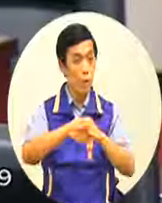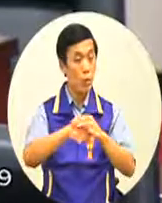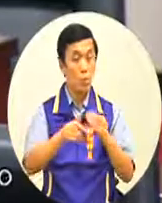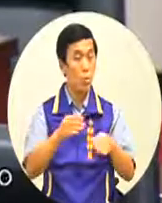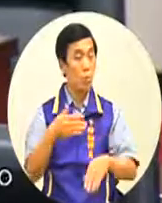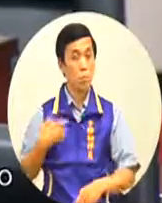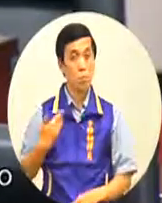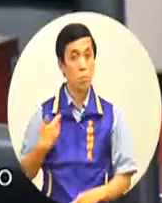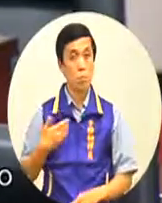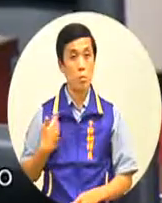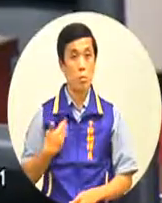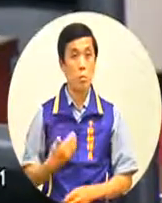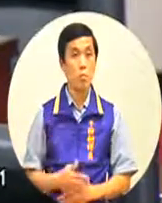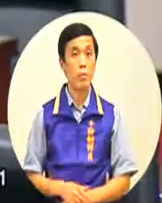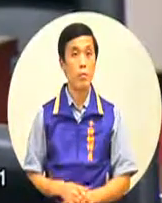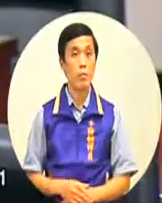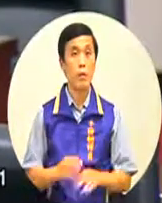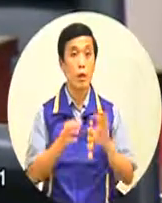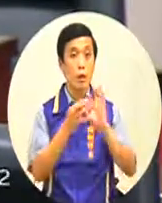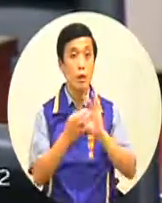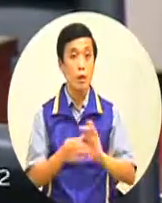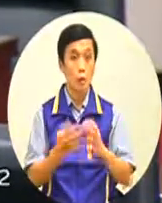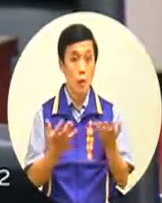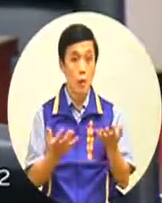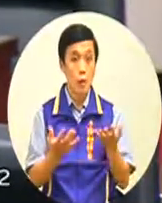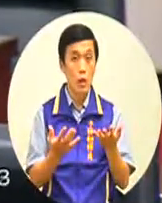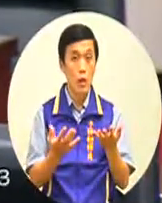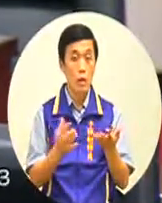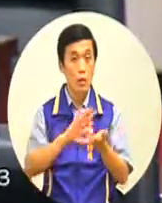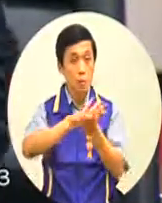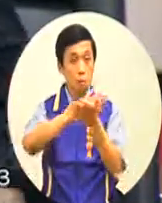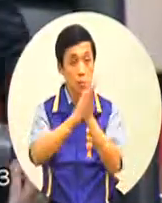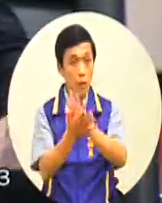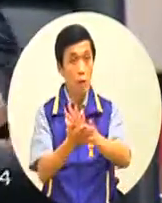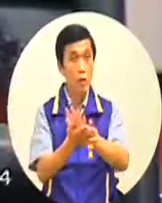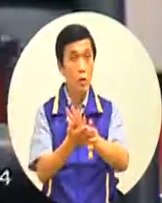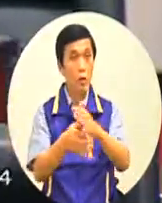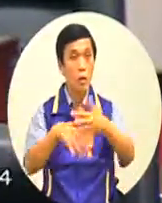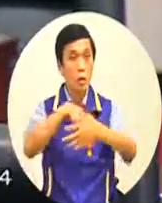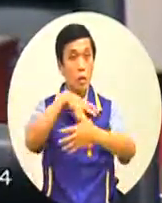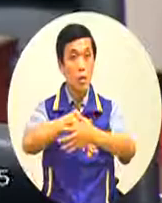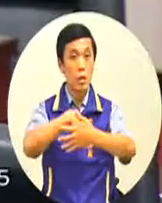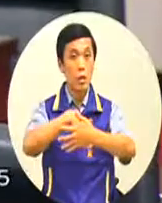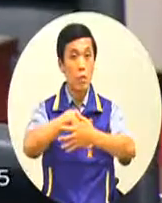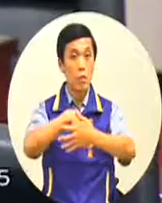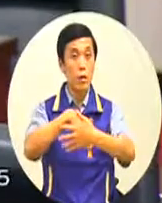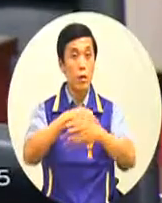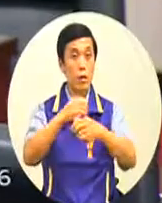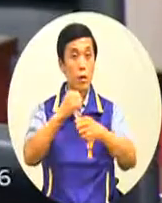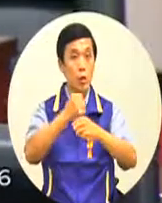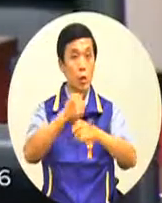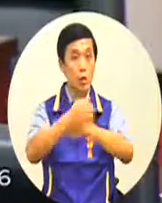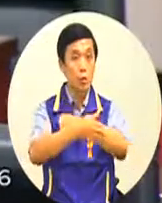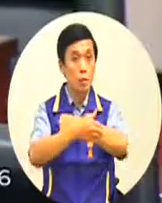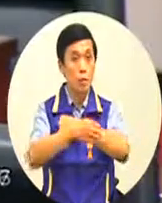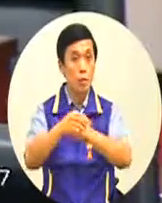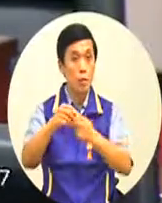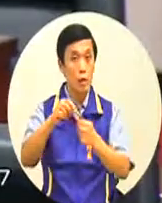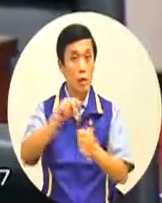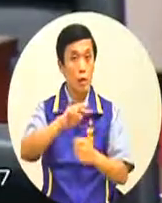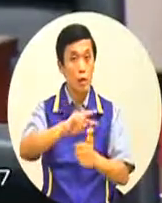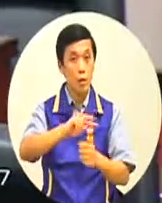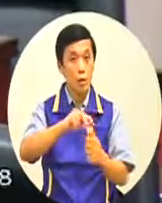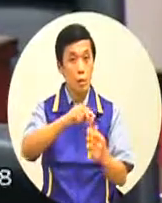影，所以吼、哦，变成内底人员的调配，也是转卡路，